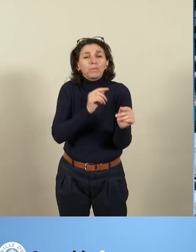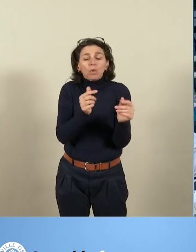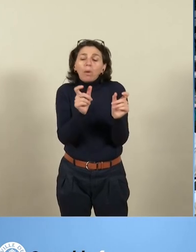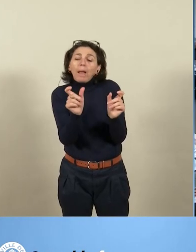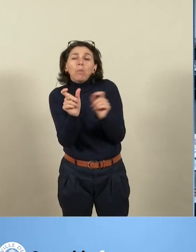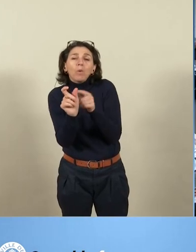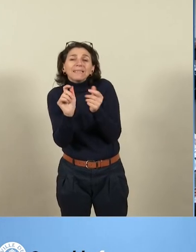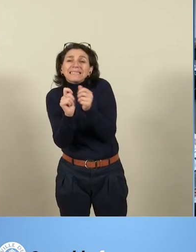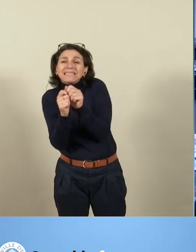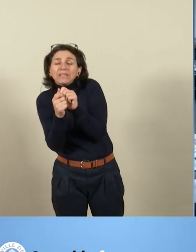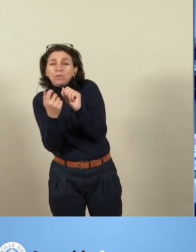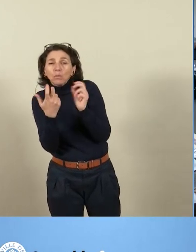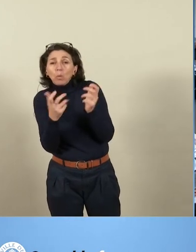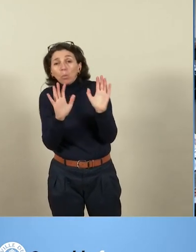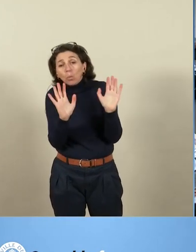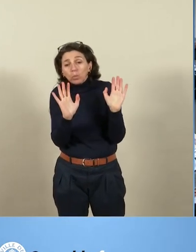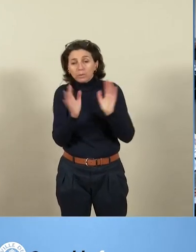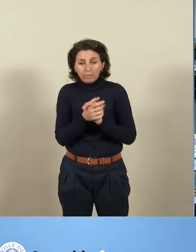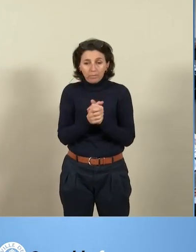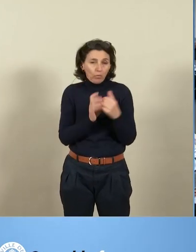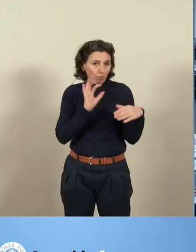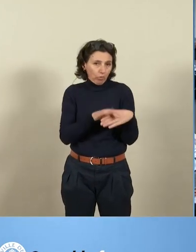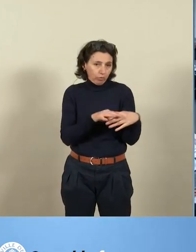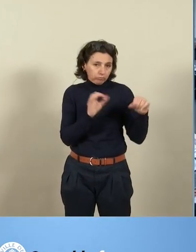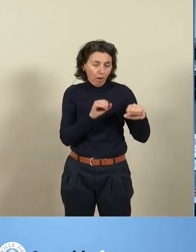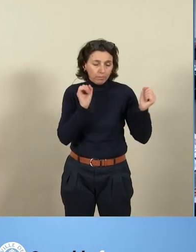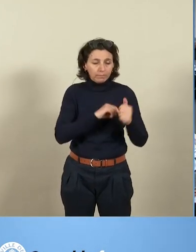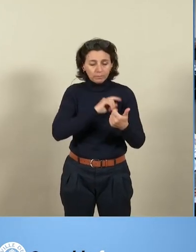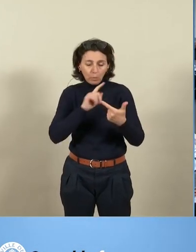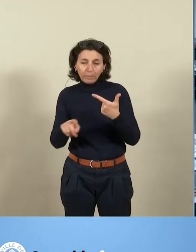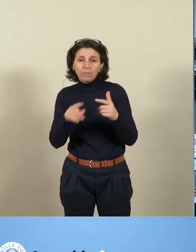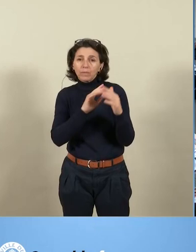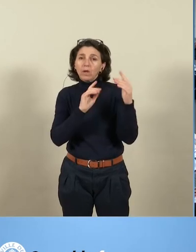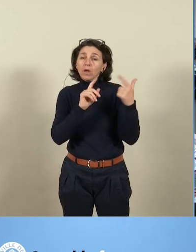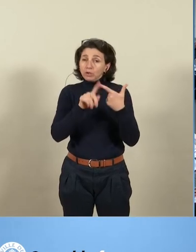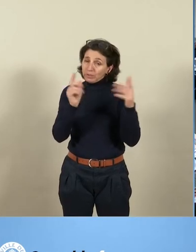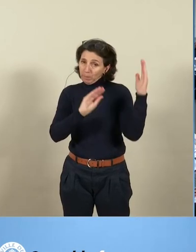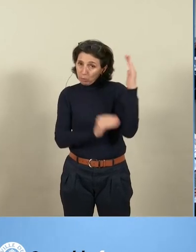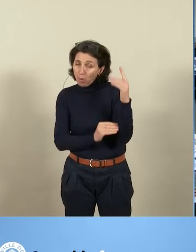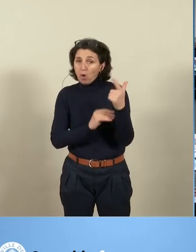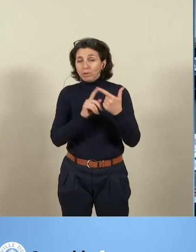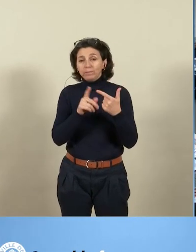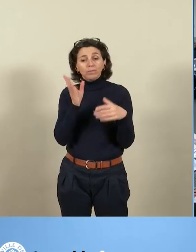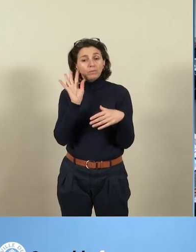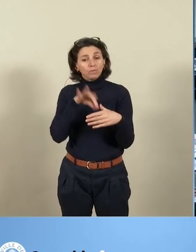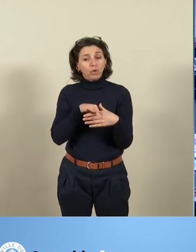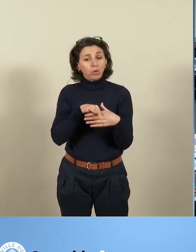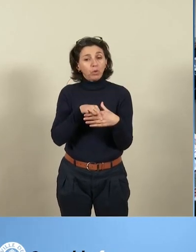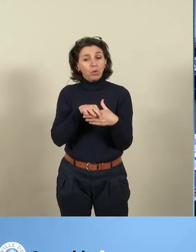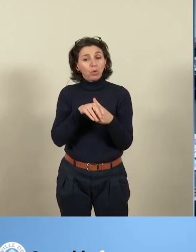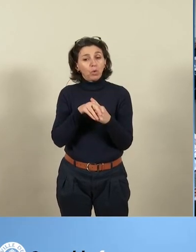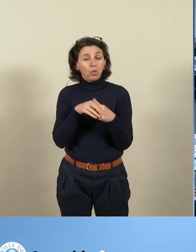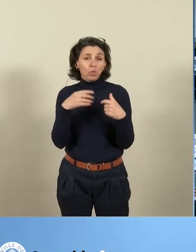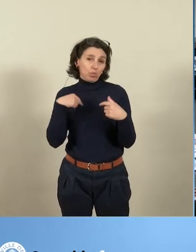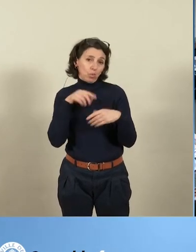d'un tout petit mot oui et ensuite sur le second amendement ce sera un vote contre de